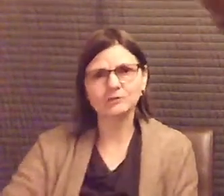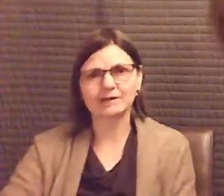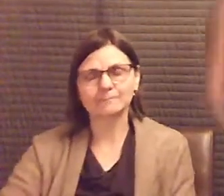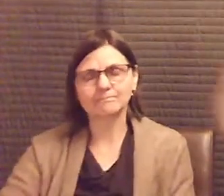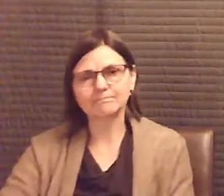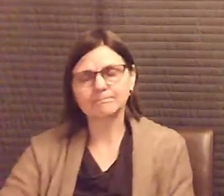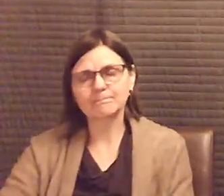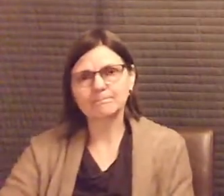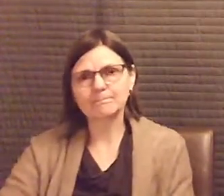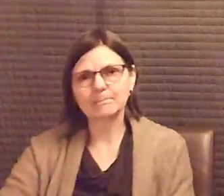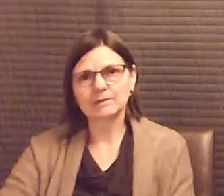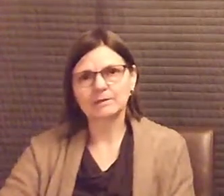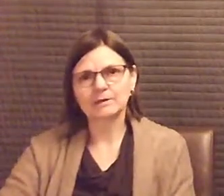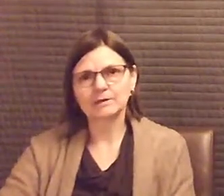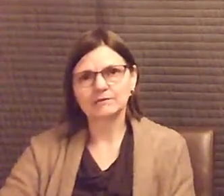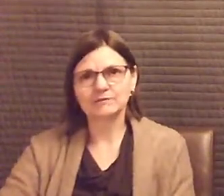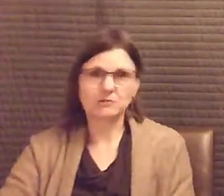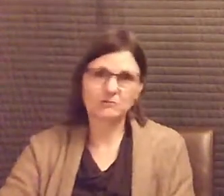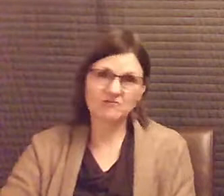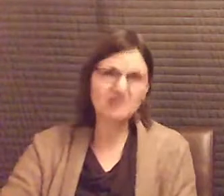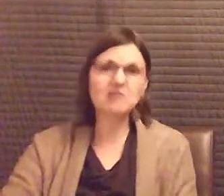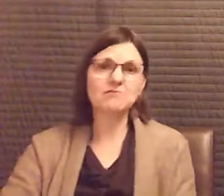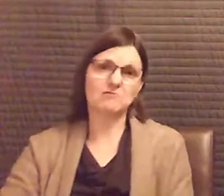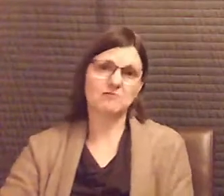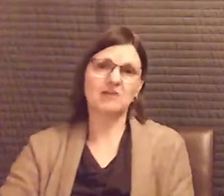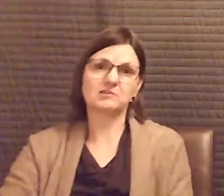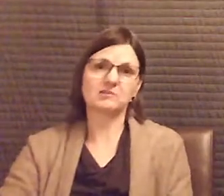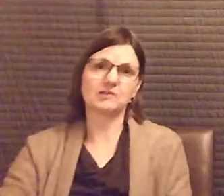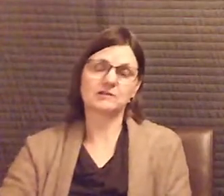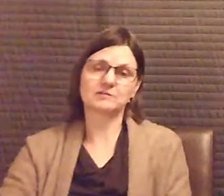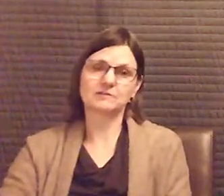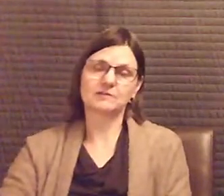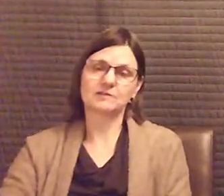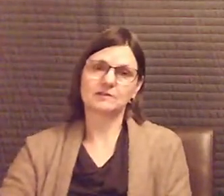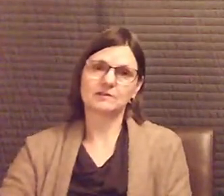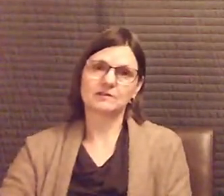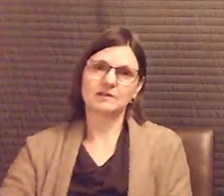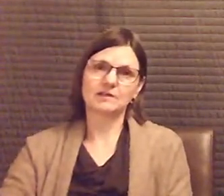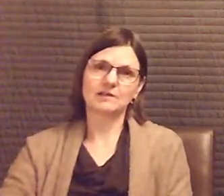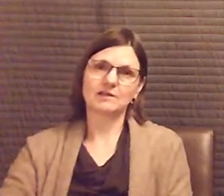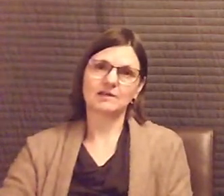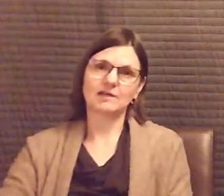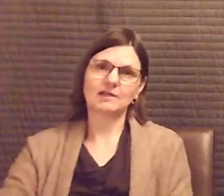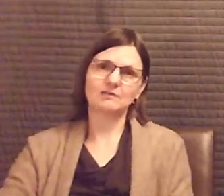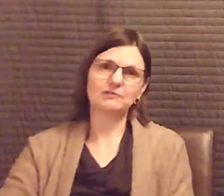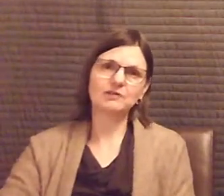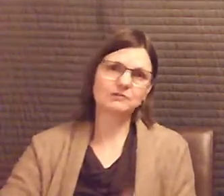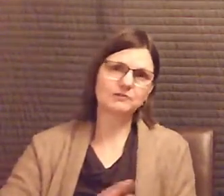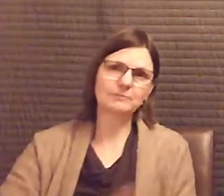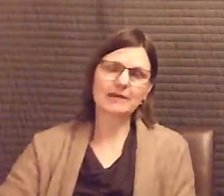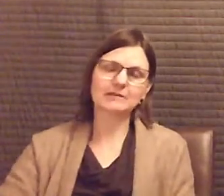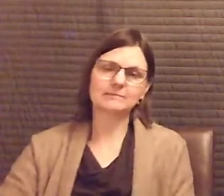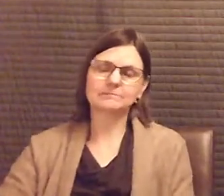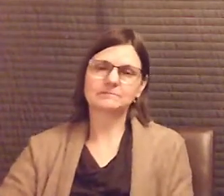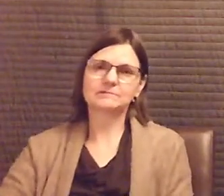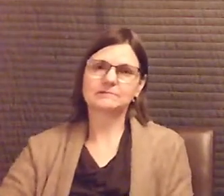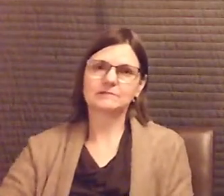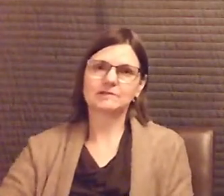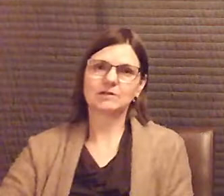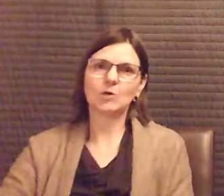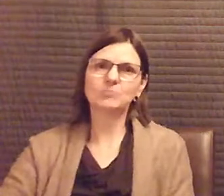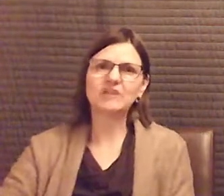klappen boekingen iemand hebben die ze willen fashion spread draaien zonder de plaats hier is gespreide